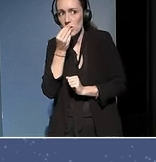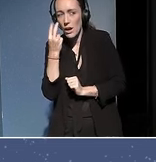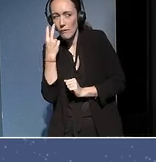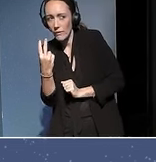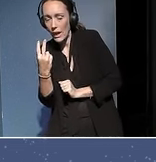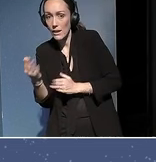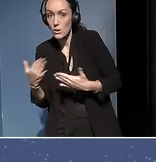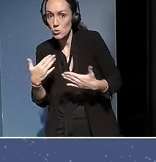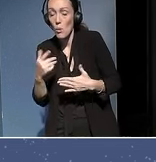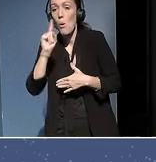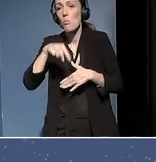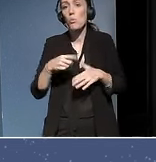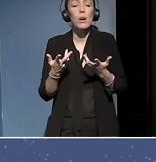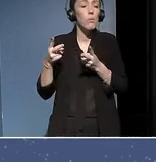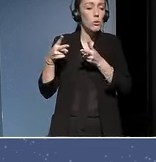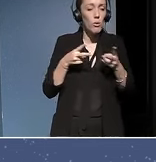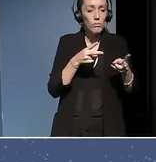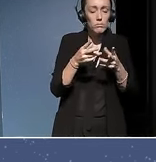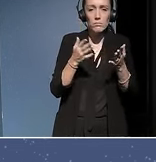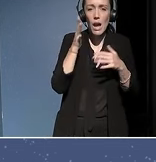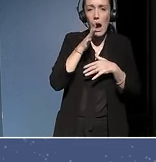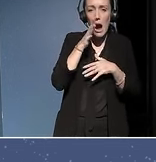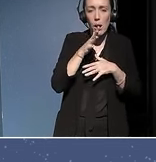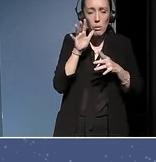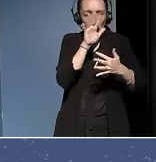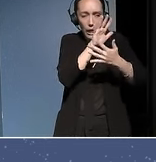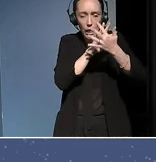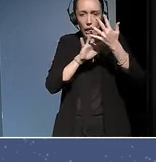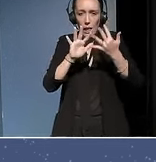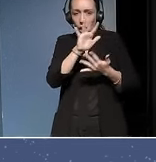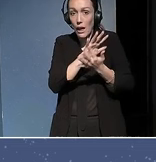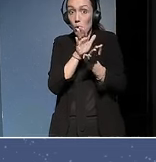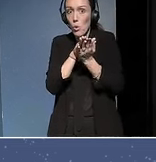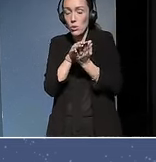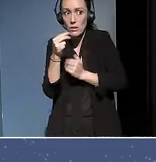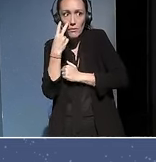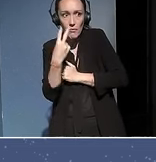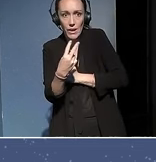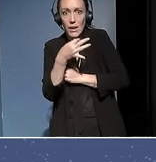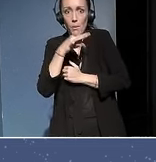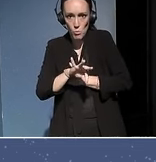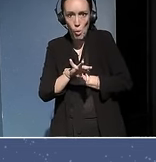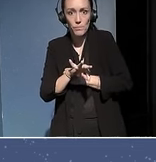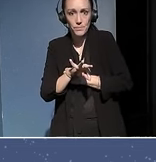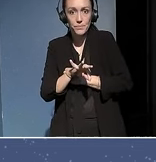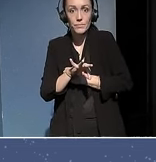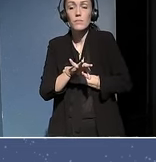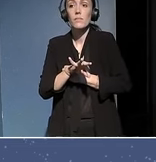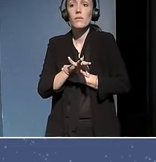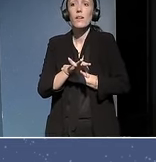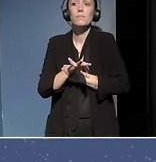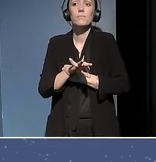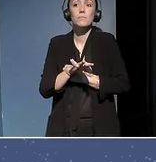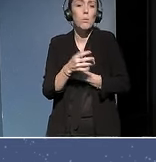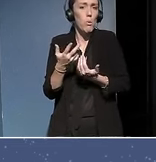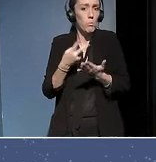o in acque fangose questo lo hanno determinato delle prove sperimentali hanno preso dei piccoli